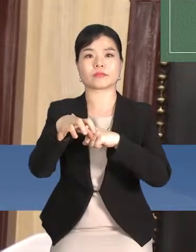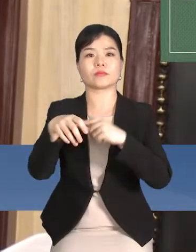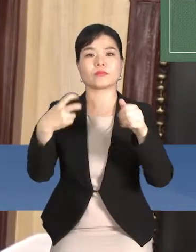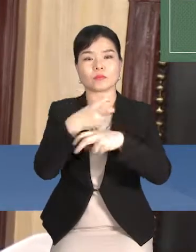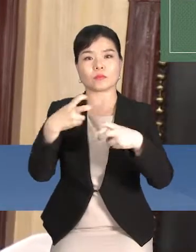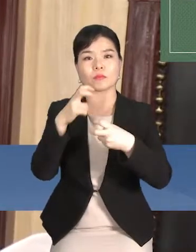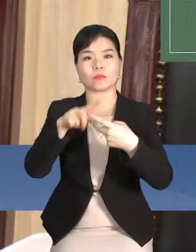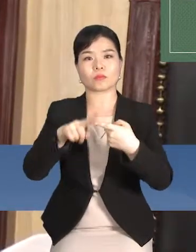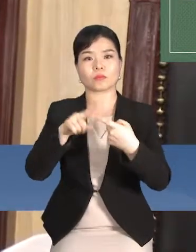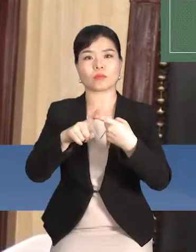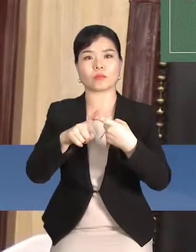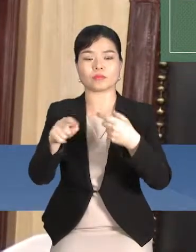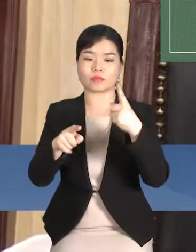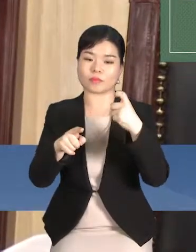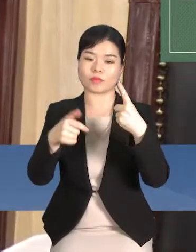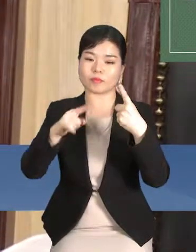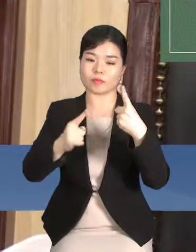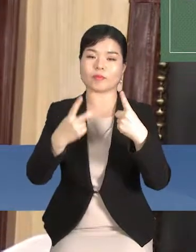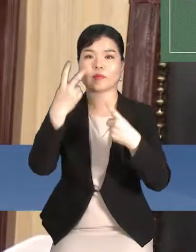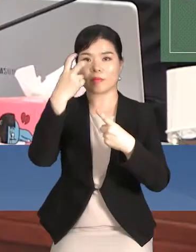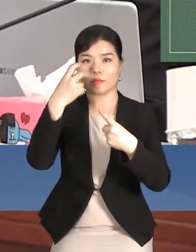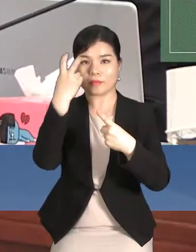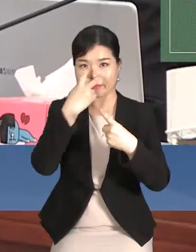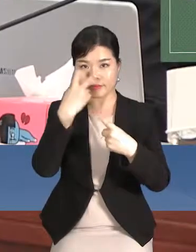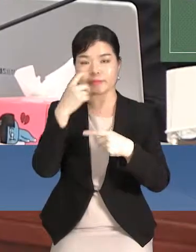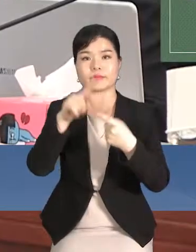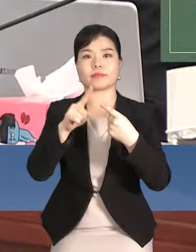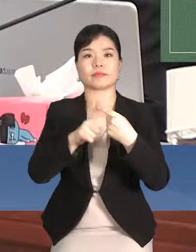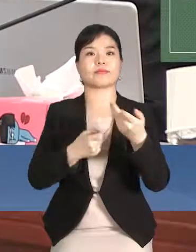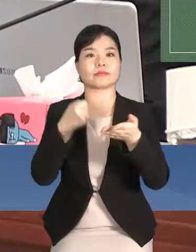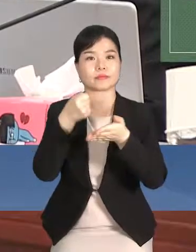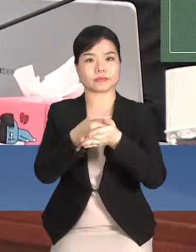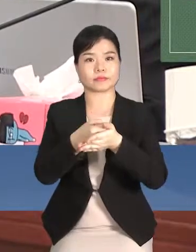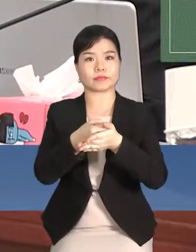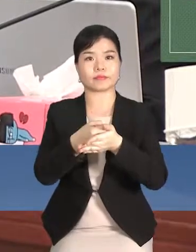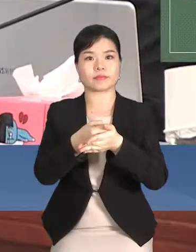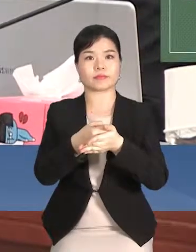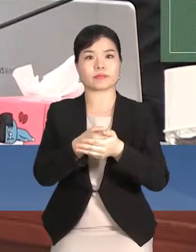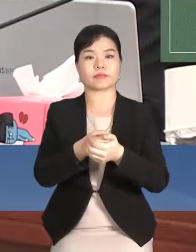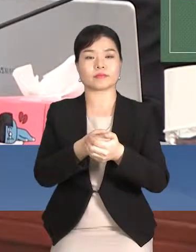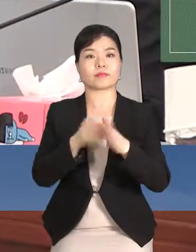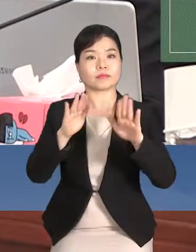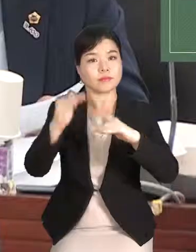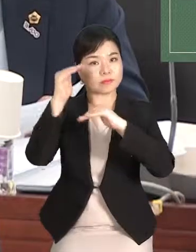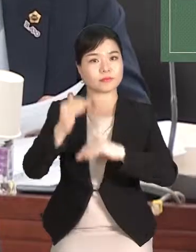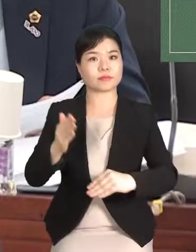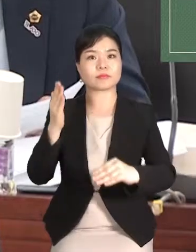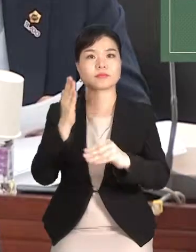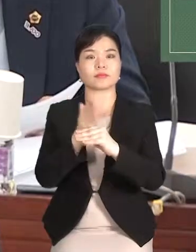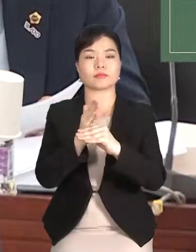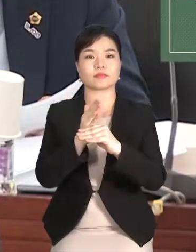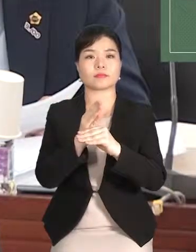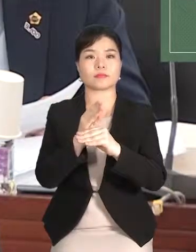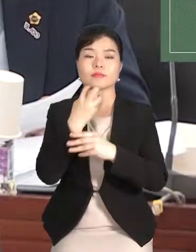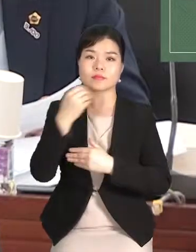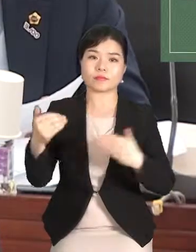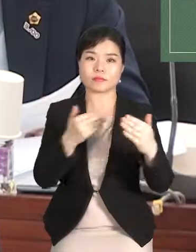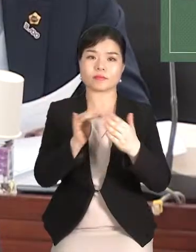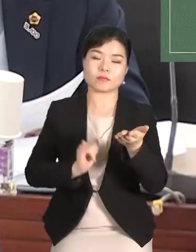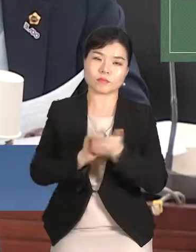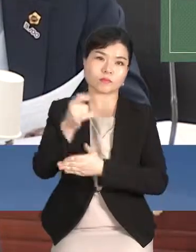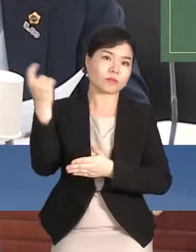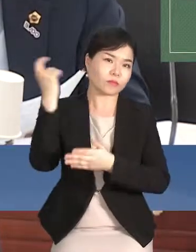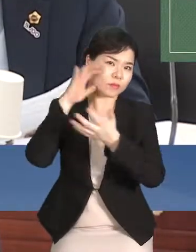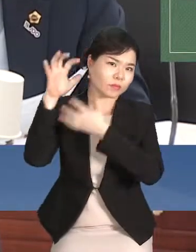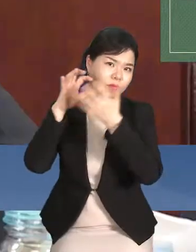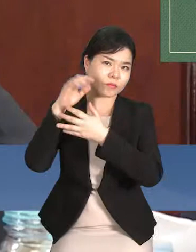촉구 건의안을 포함한 11개의 안건에 대해 심의 의결했습니다. 이번 안건 중에서는 경기도 공항소음 피해